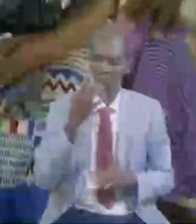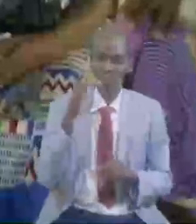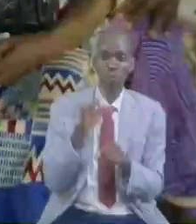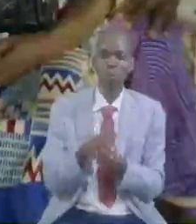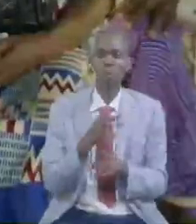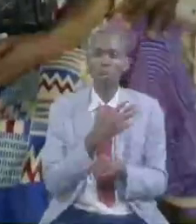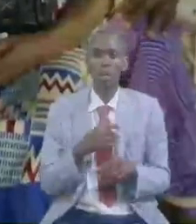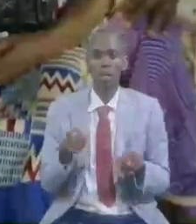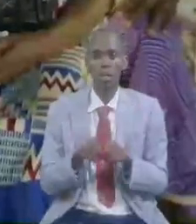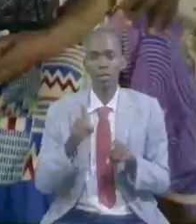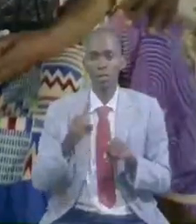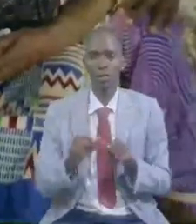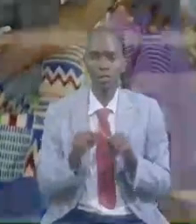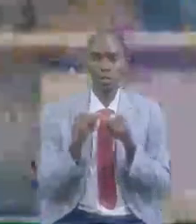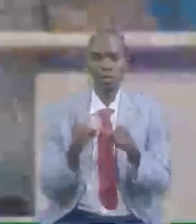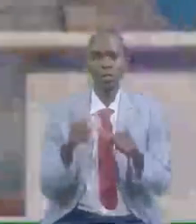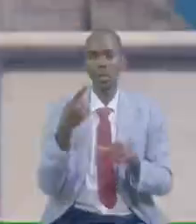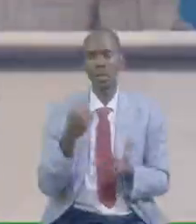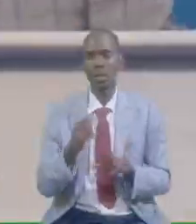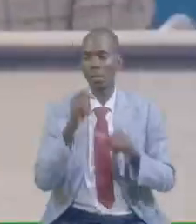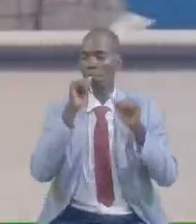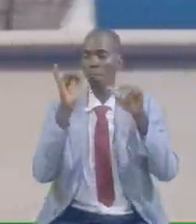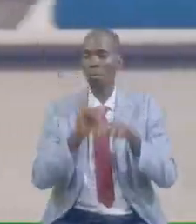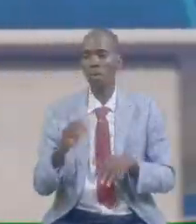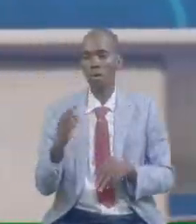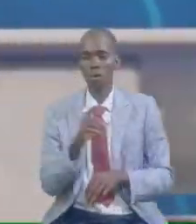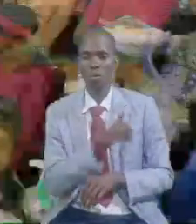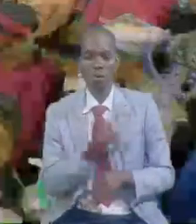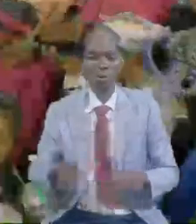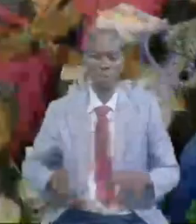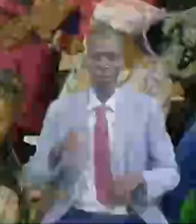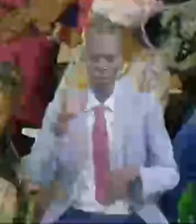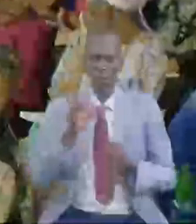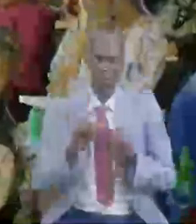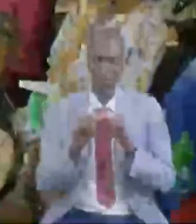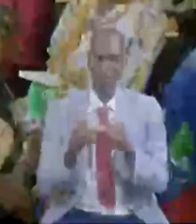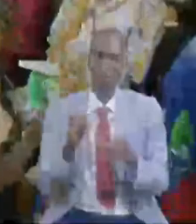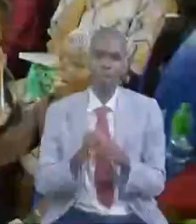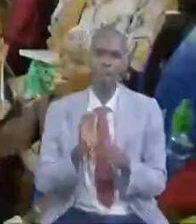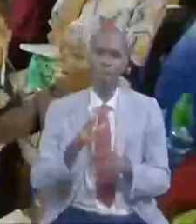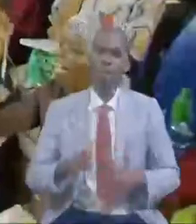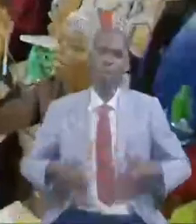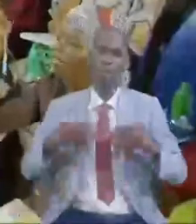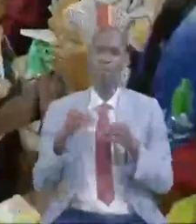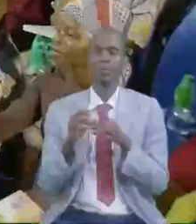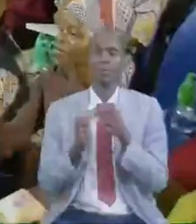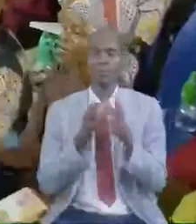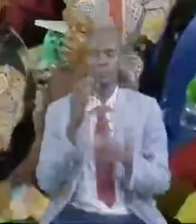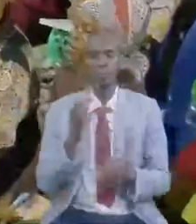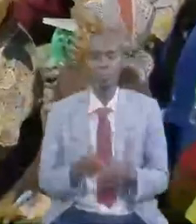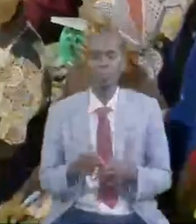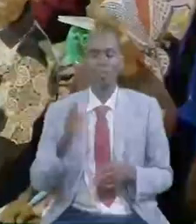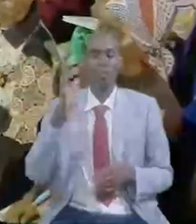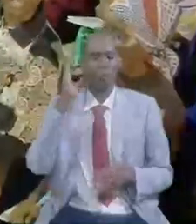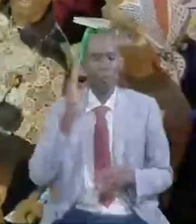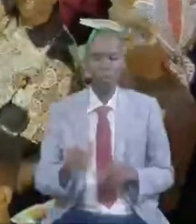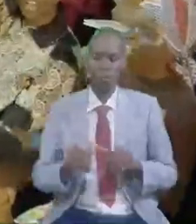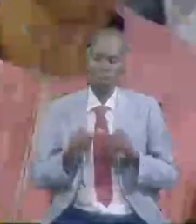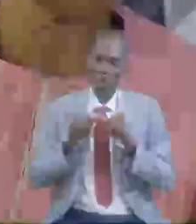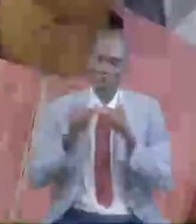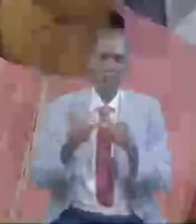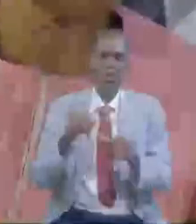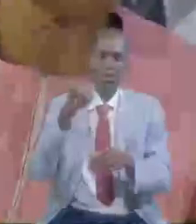comme tu continues, les bénédictions du Seigneur vont continuer dans ta vie. Vont continuer dans